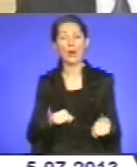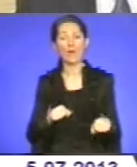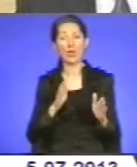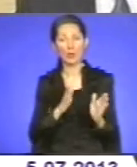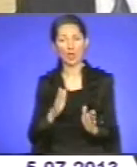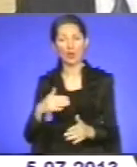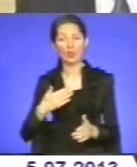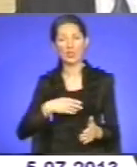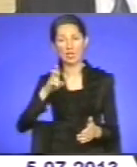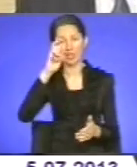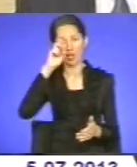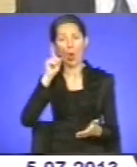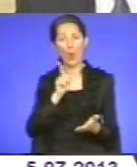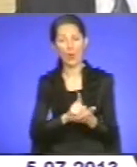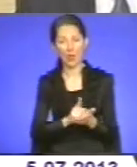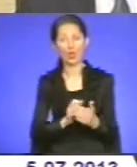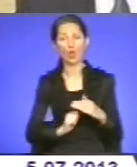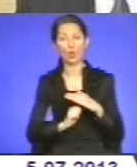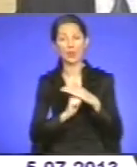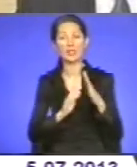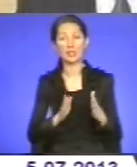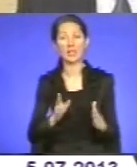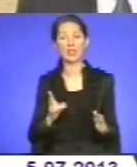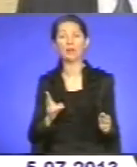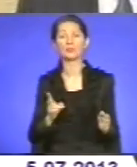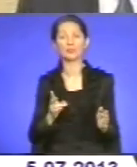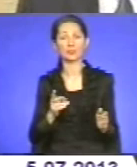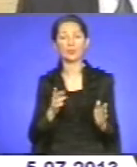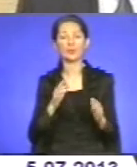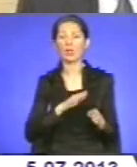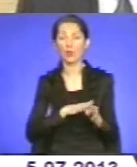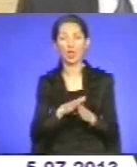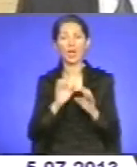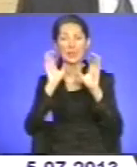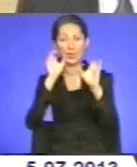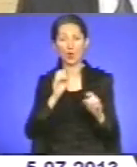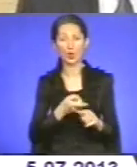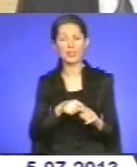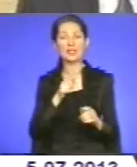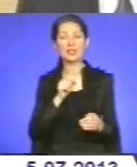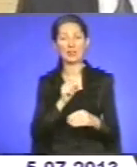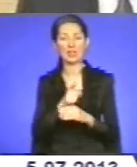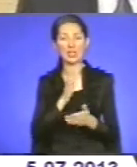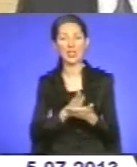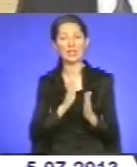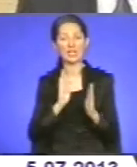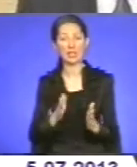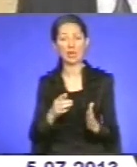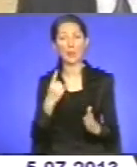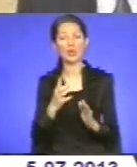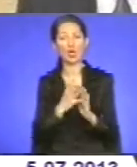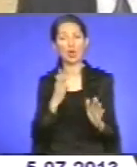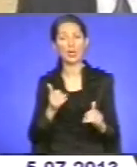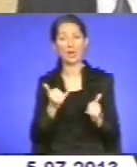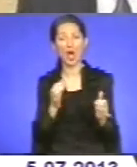на неухильному виконанні закону. Ці завдання є першочерговими не тільки для суддів, а й